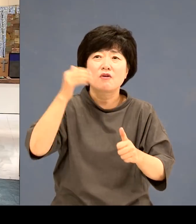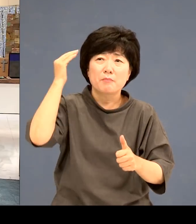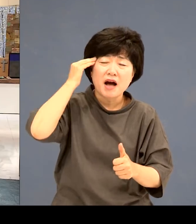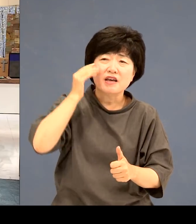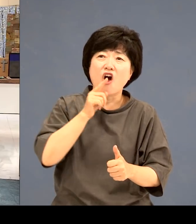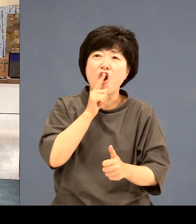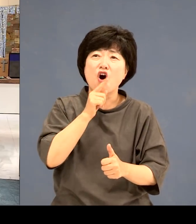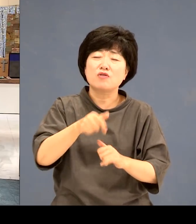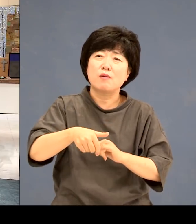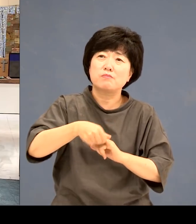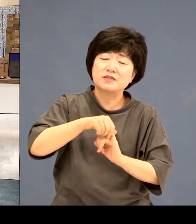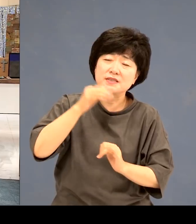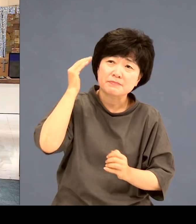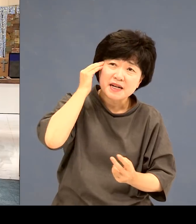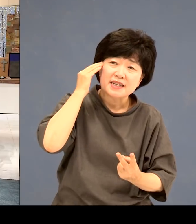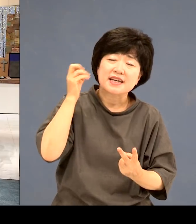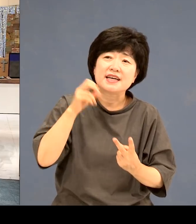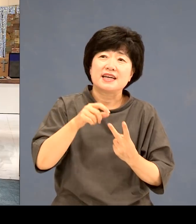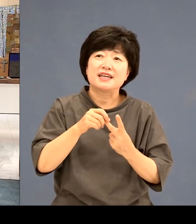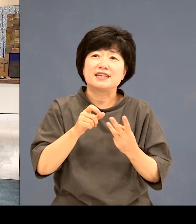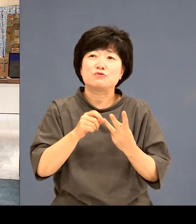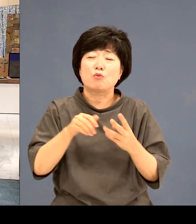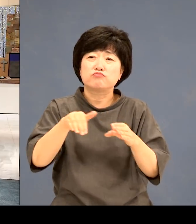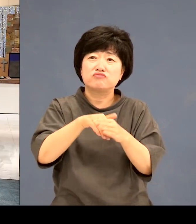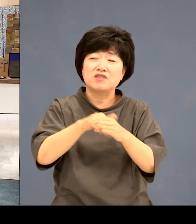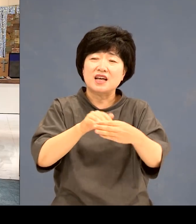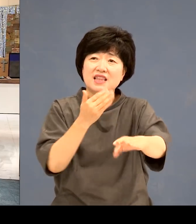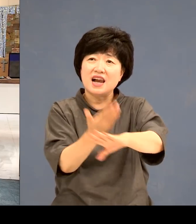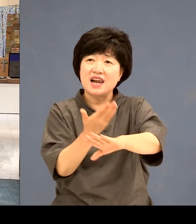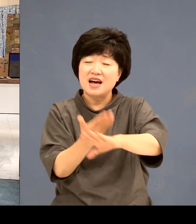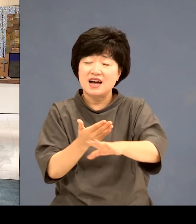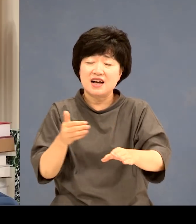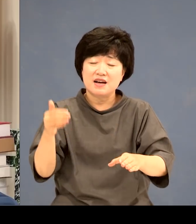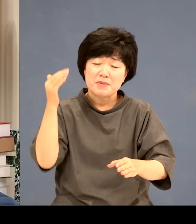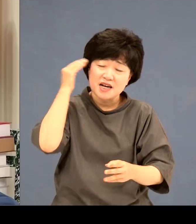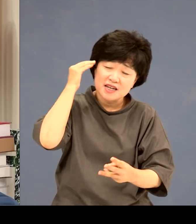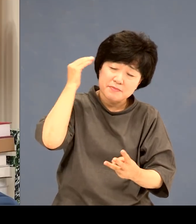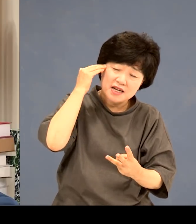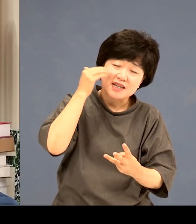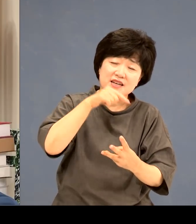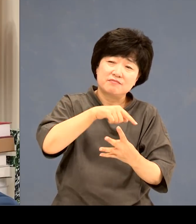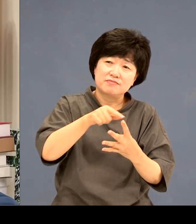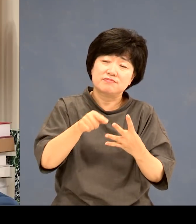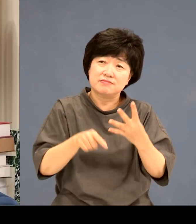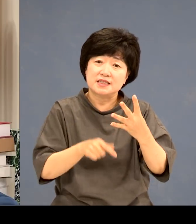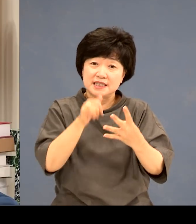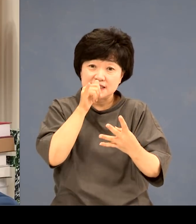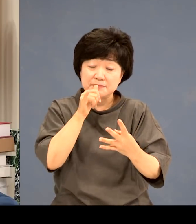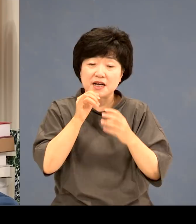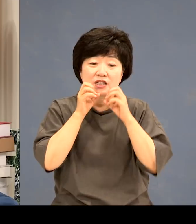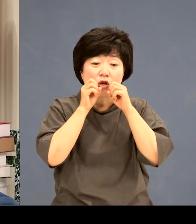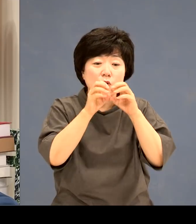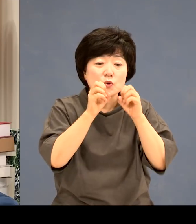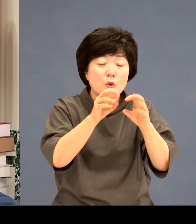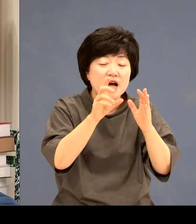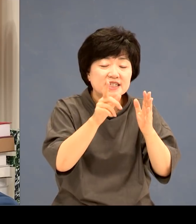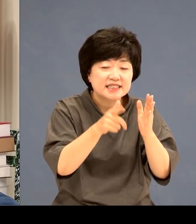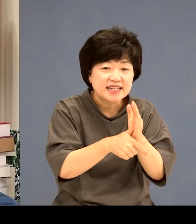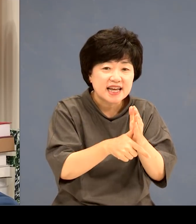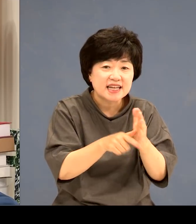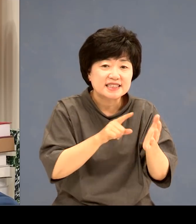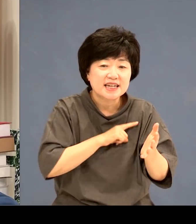네. 환경이 어렵고 언어가 어렵고 여러 가지 문화가 다 틀리지만 선교를 함에 있어서 가장 큰